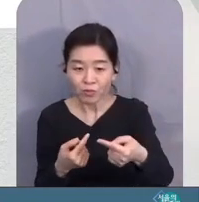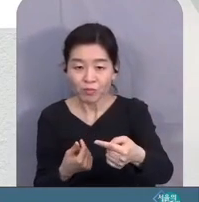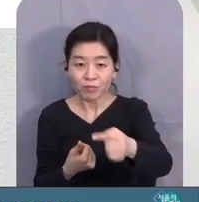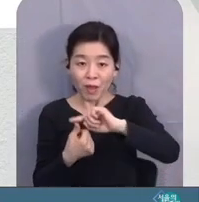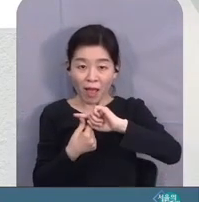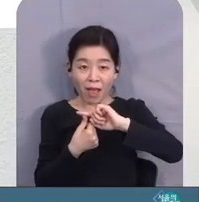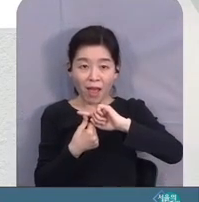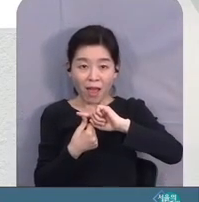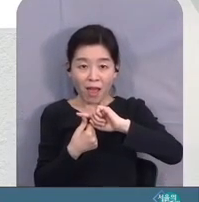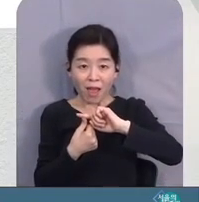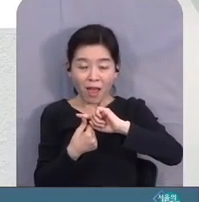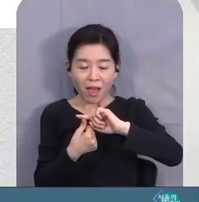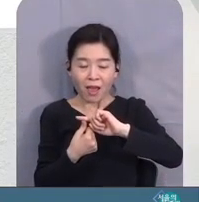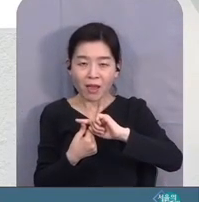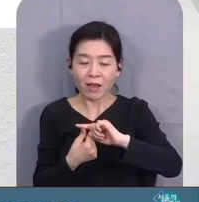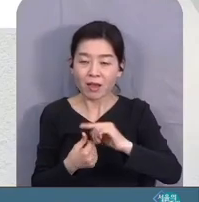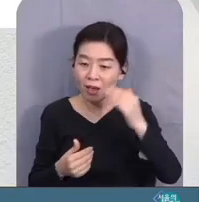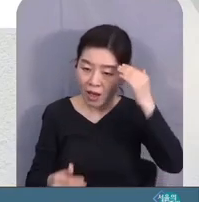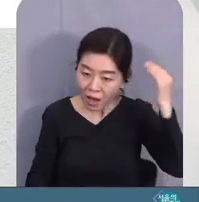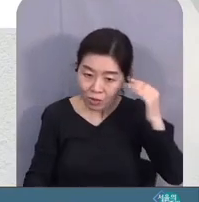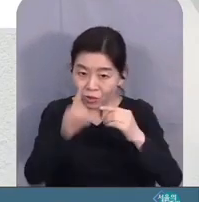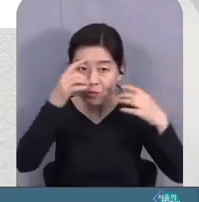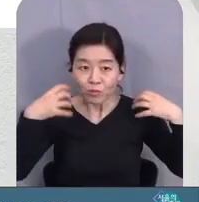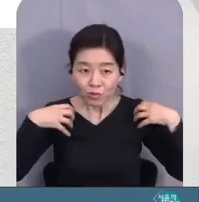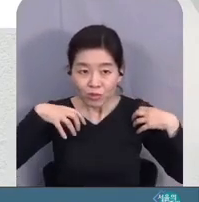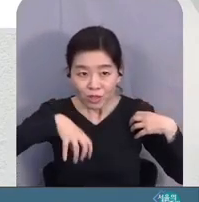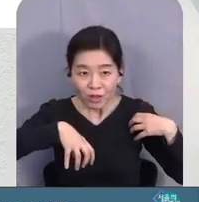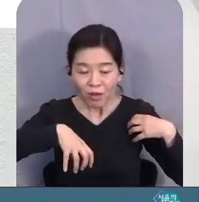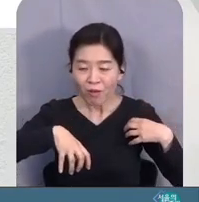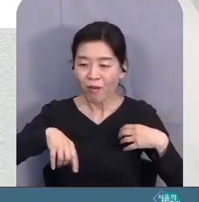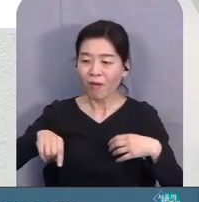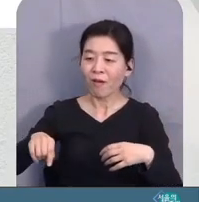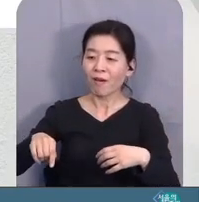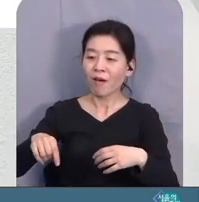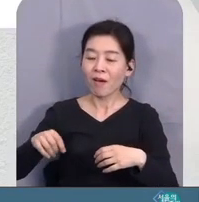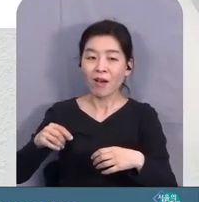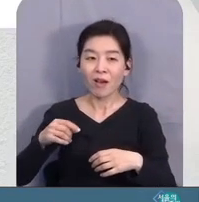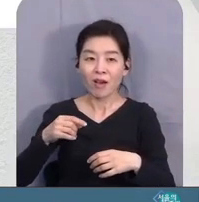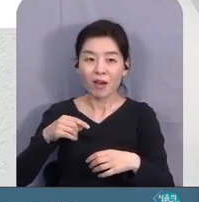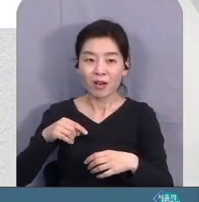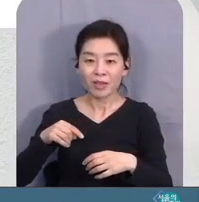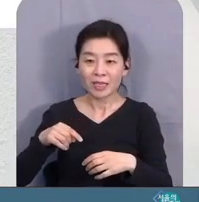그러니 한국 정부가 방류하는 거에 대해서 반대를 합니까?